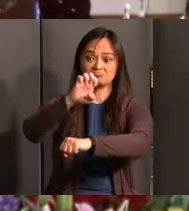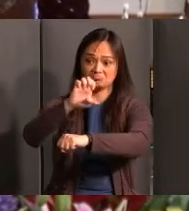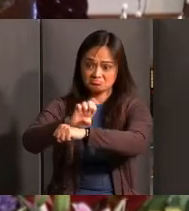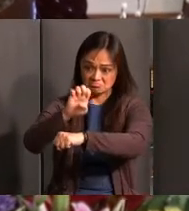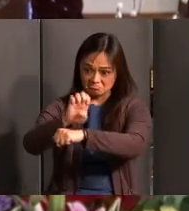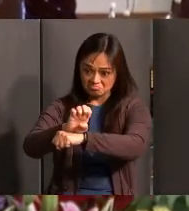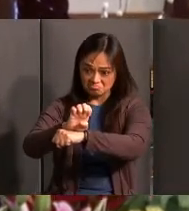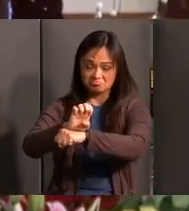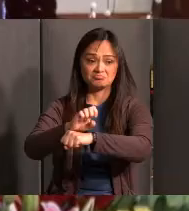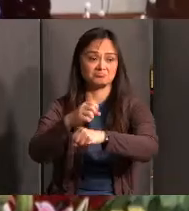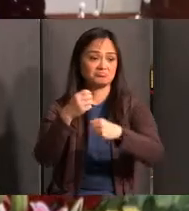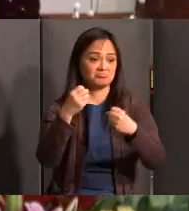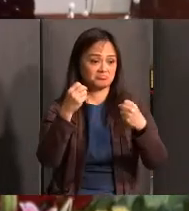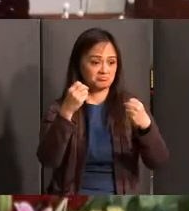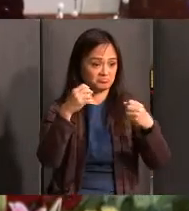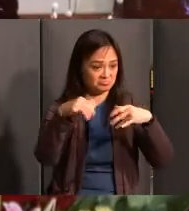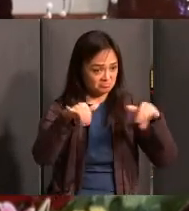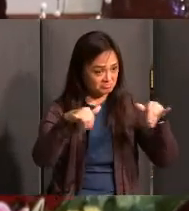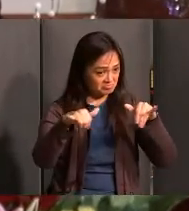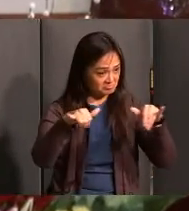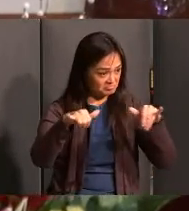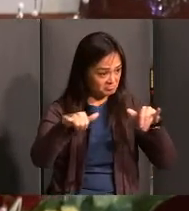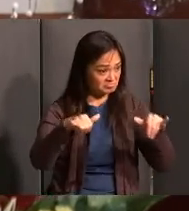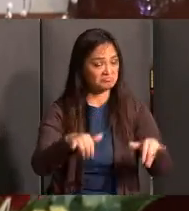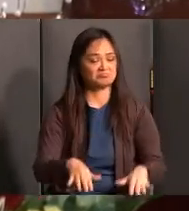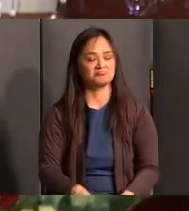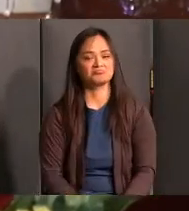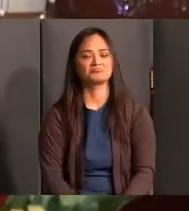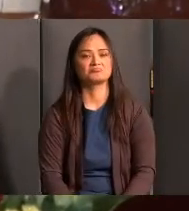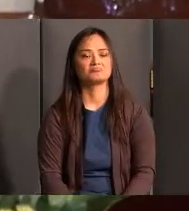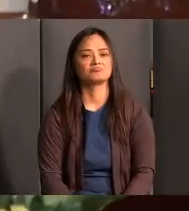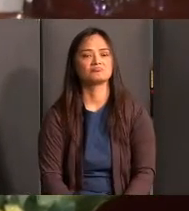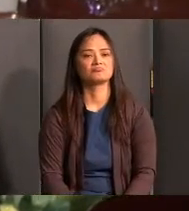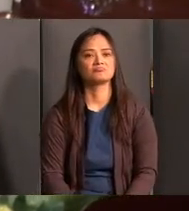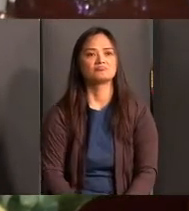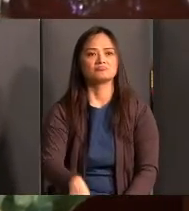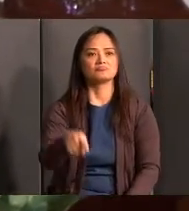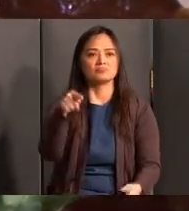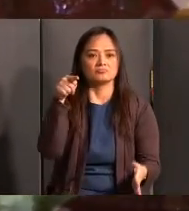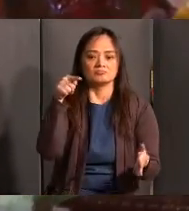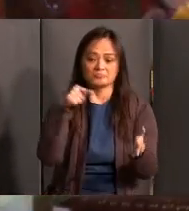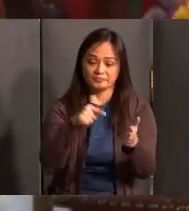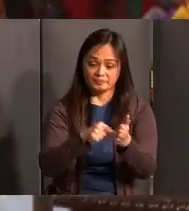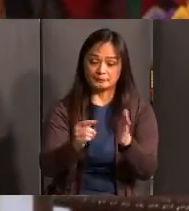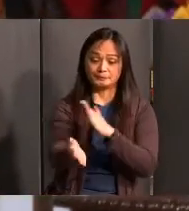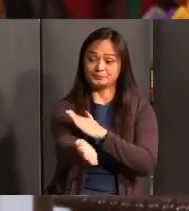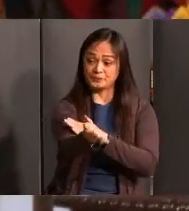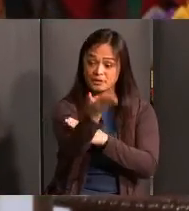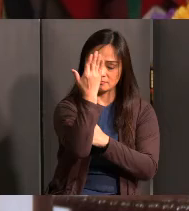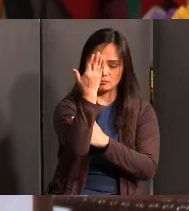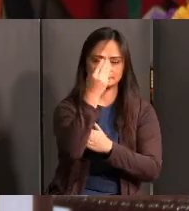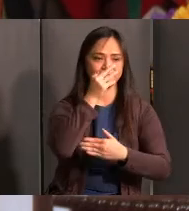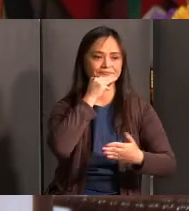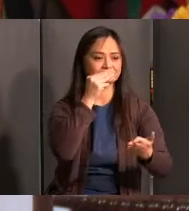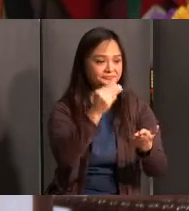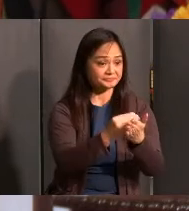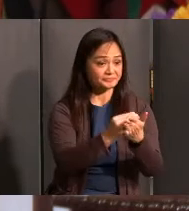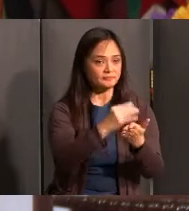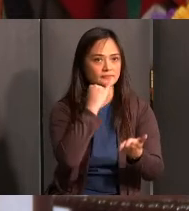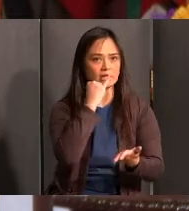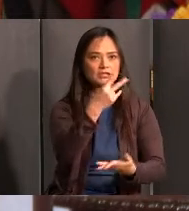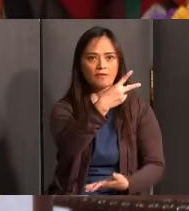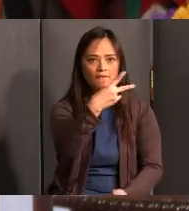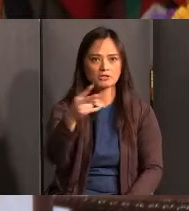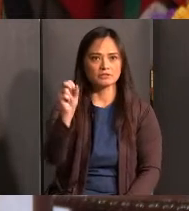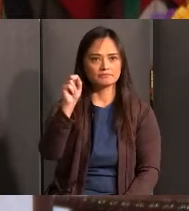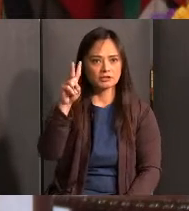Now, ang aking mensahe sa umagang ito ay tumatalakay doon sa verses 13 and 14. If we can